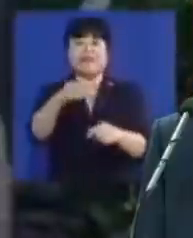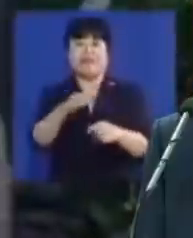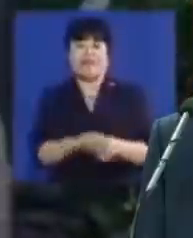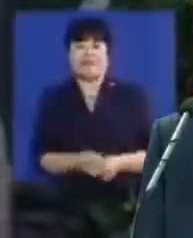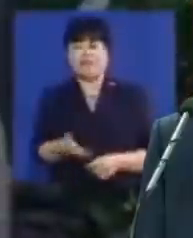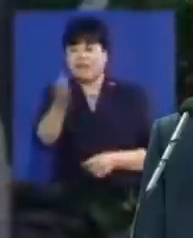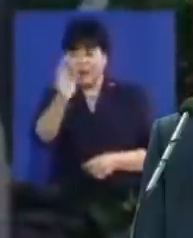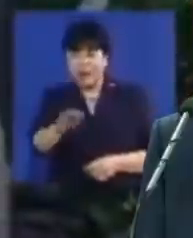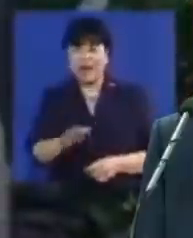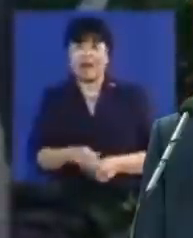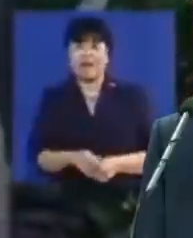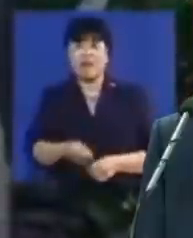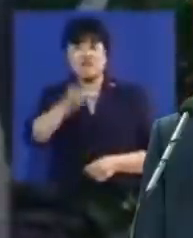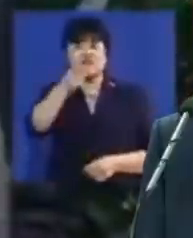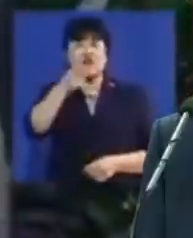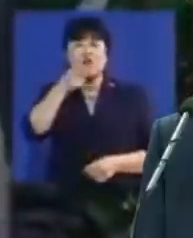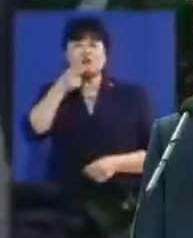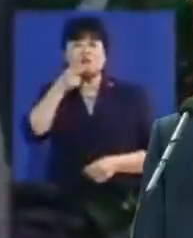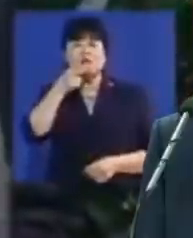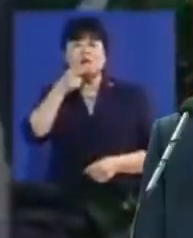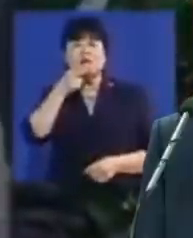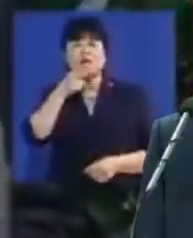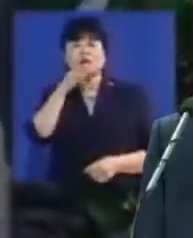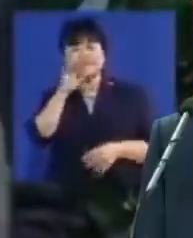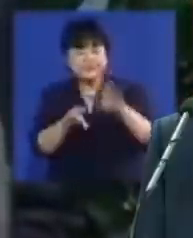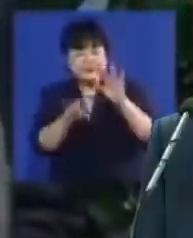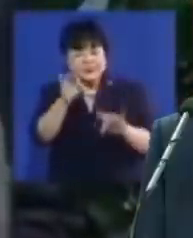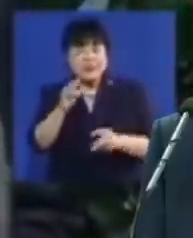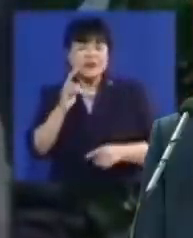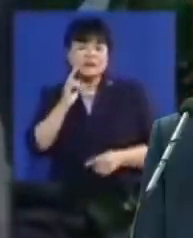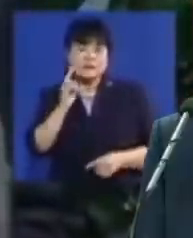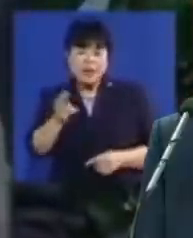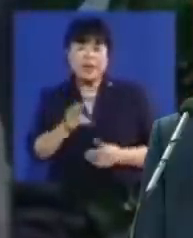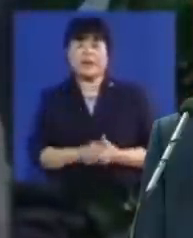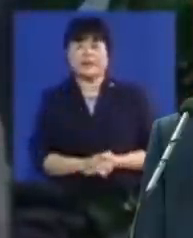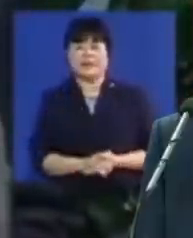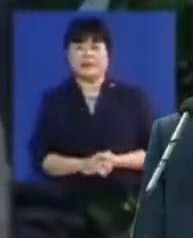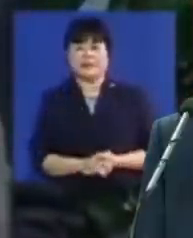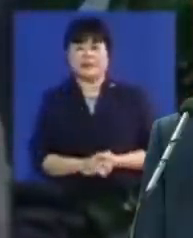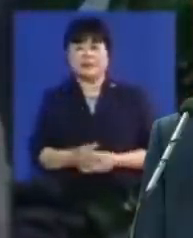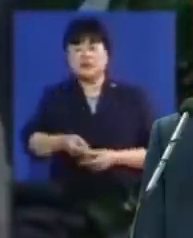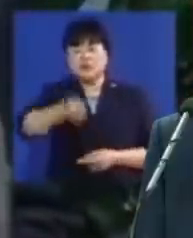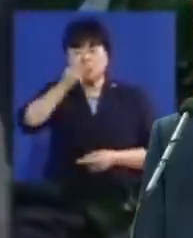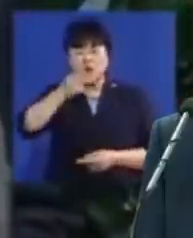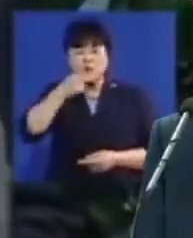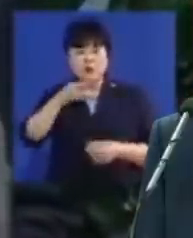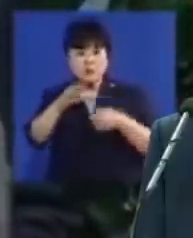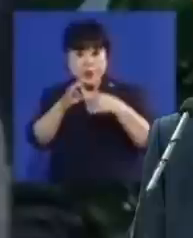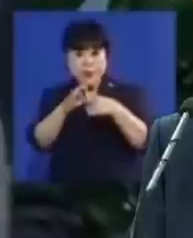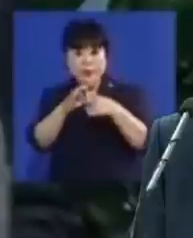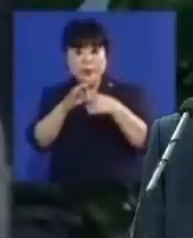걸었으나 물을 얻지 못하니, 사람이 물을 마시지 않고는